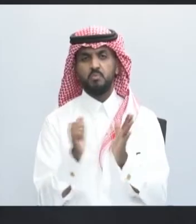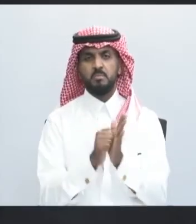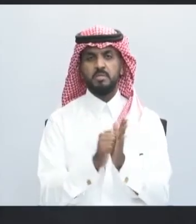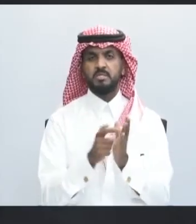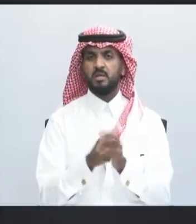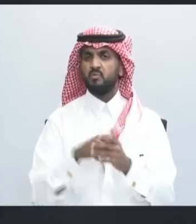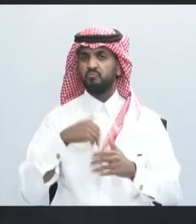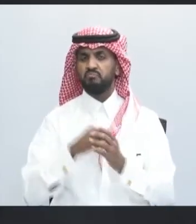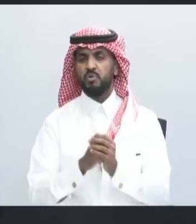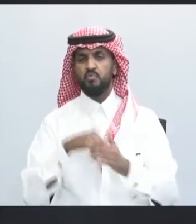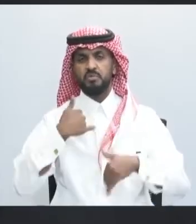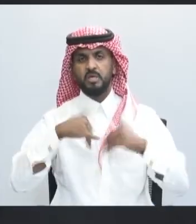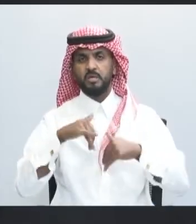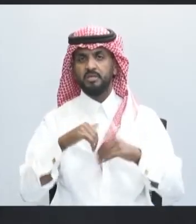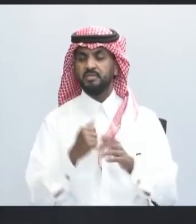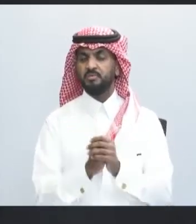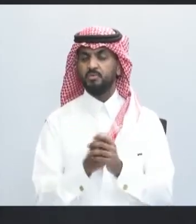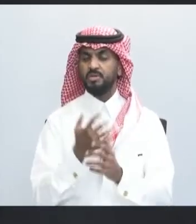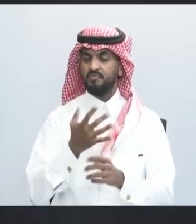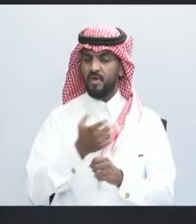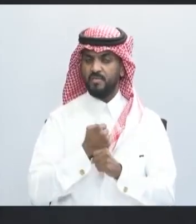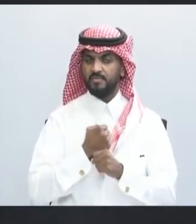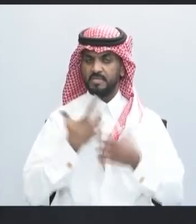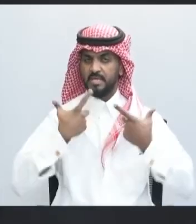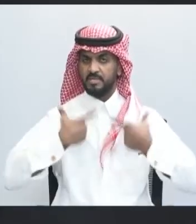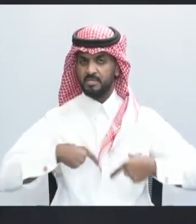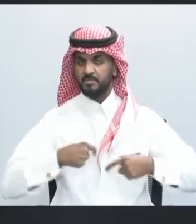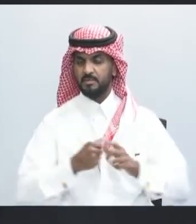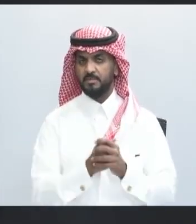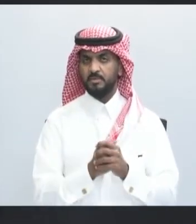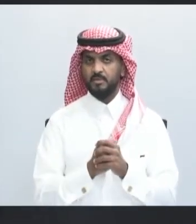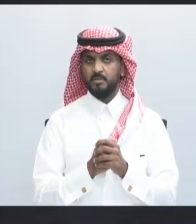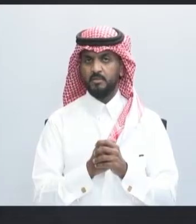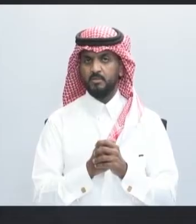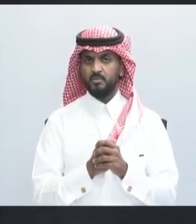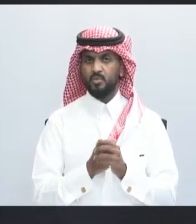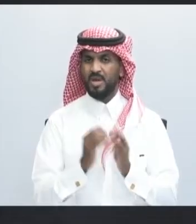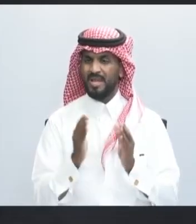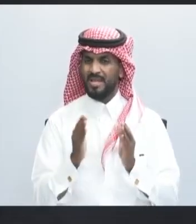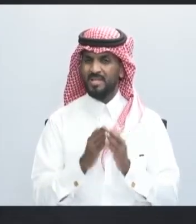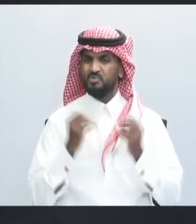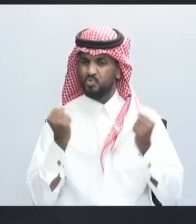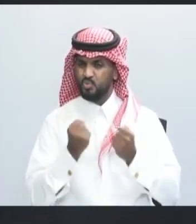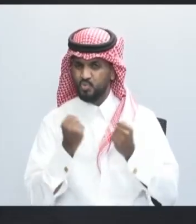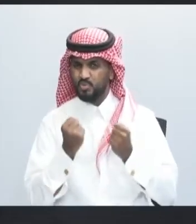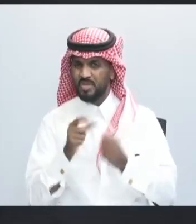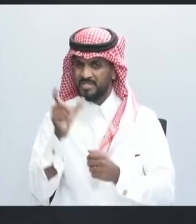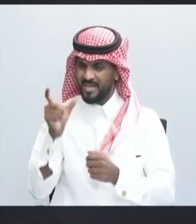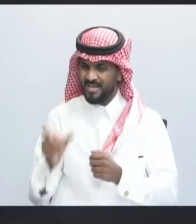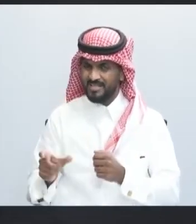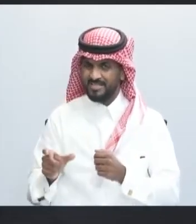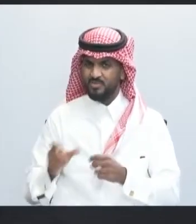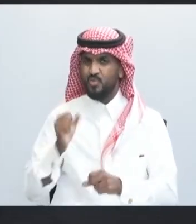او حتى في الشارع حفاظ على صحه اسامينا وكذلك نقلل الجهود على عامل النظافه